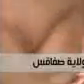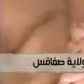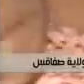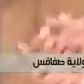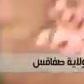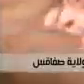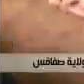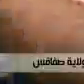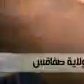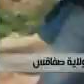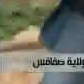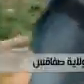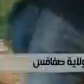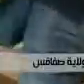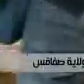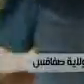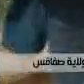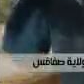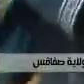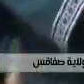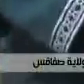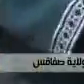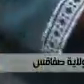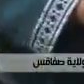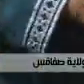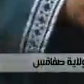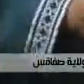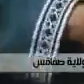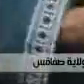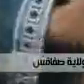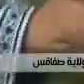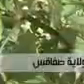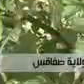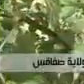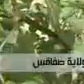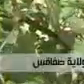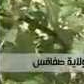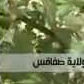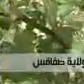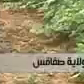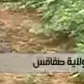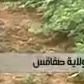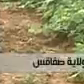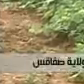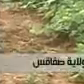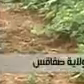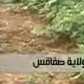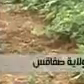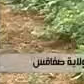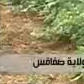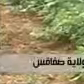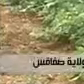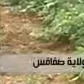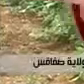خسائر فادحة لعدد من الفلاحين في ولاية صفاقس ورجوع للقضاء لاسترداد الحقوق.